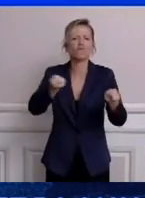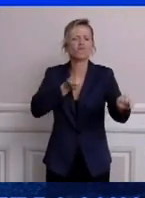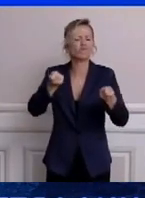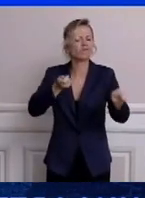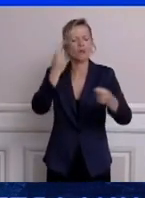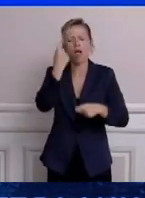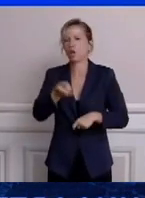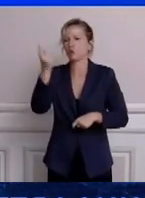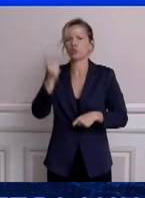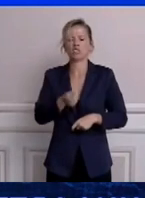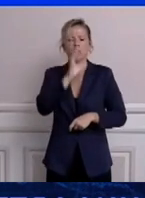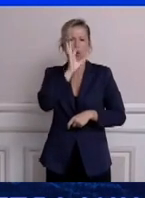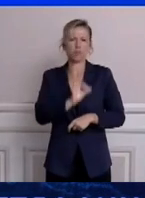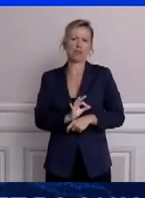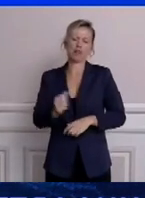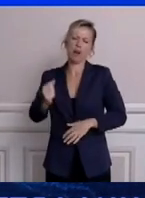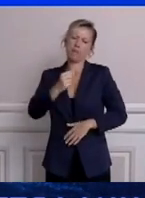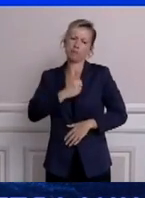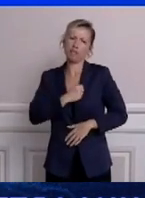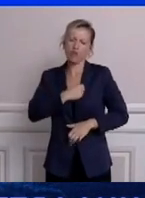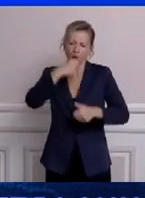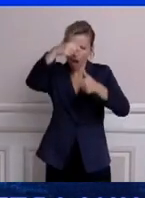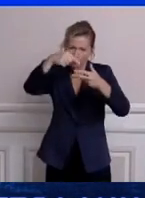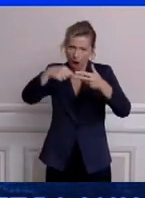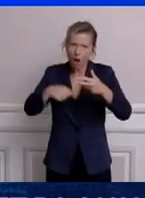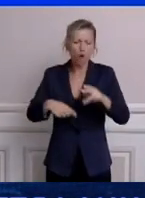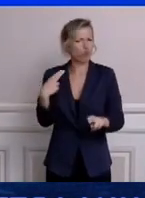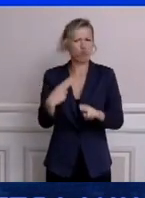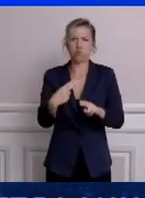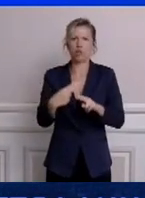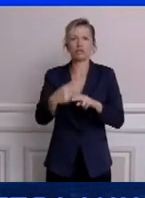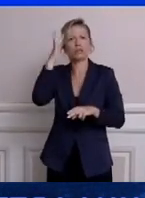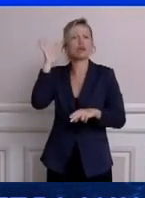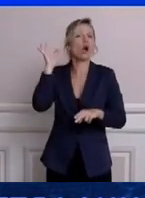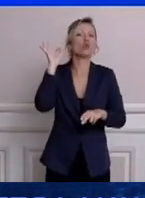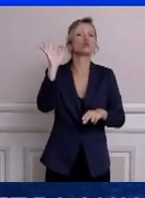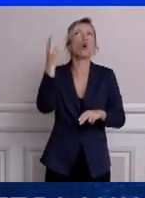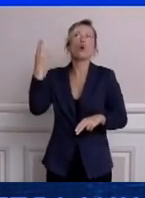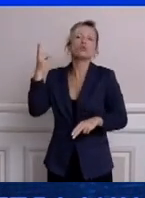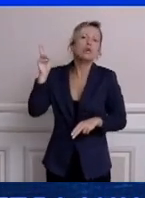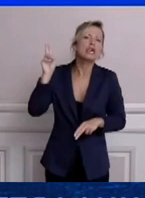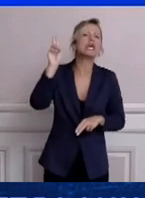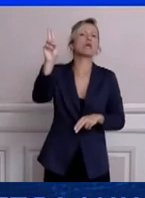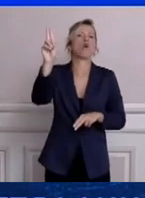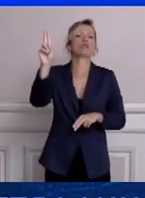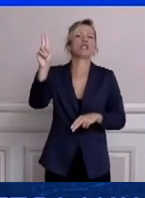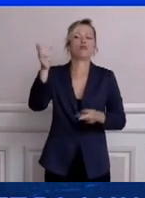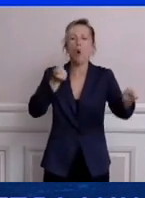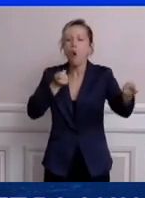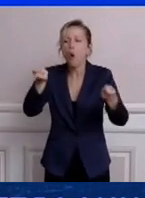θεωρώ ότι είναι πολύ σημαντικά για όποιον σήμερα διεκδικεί ένα σημαντικό δημόσιο